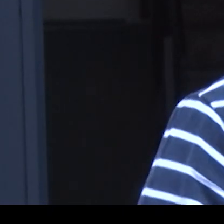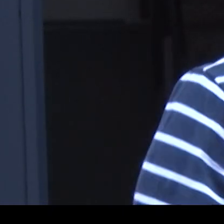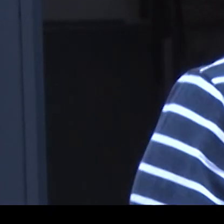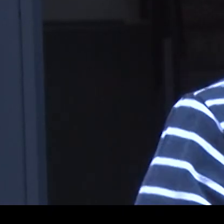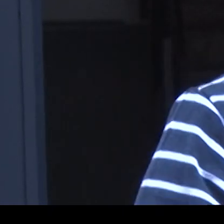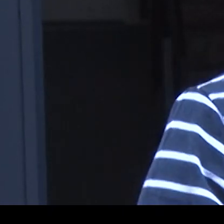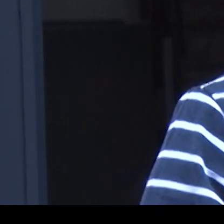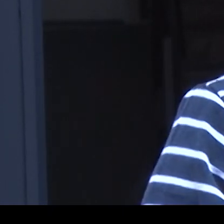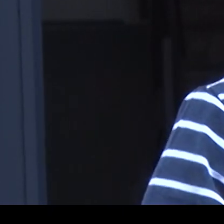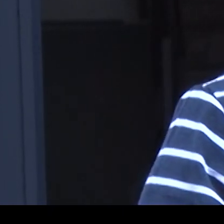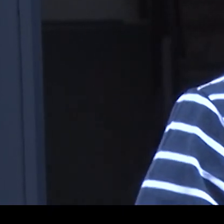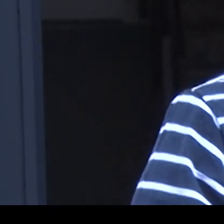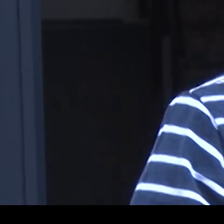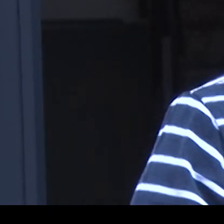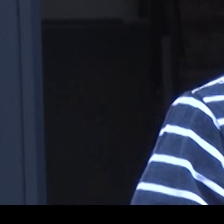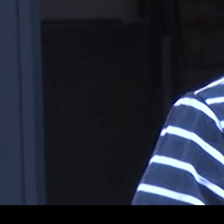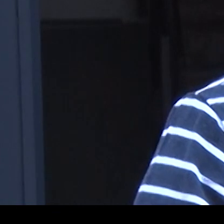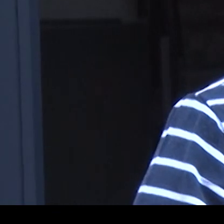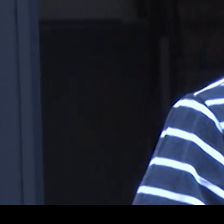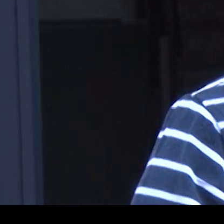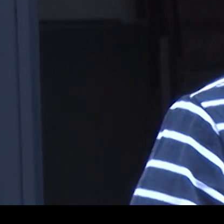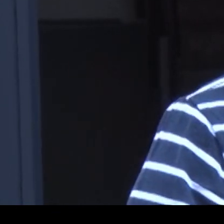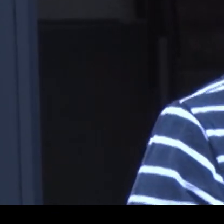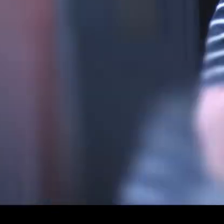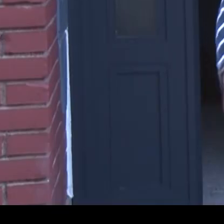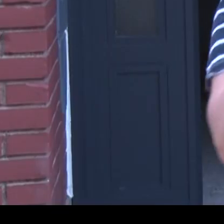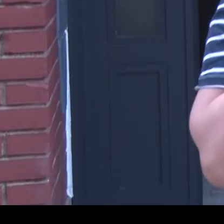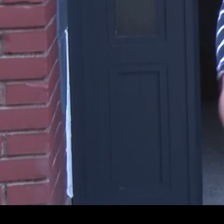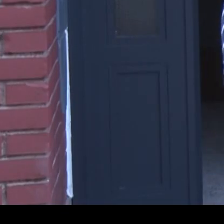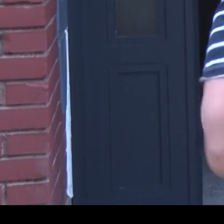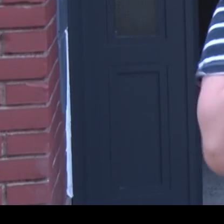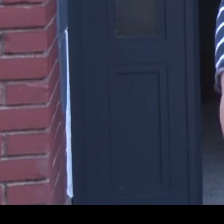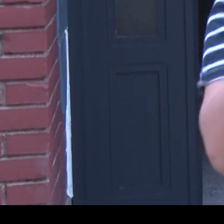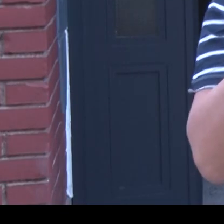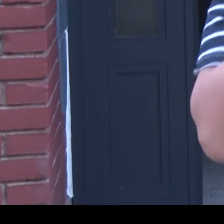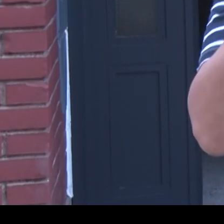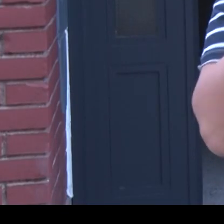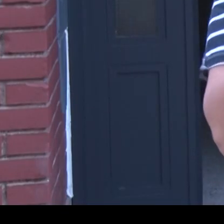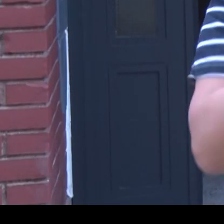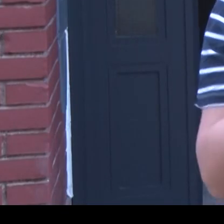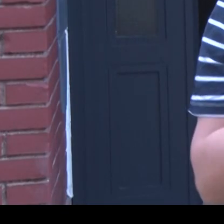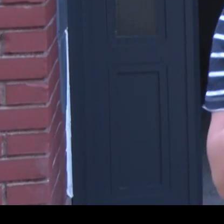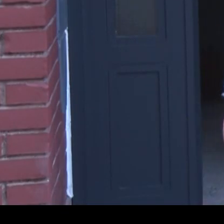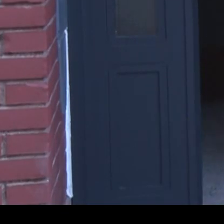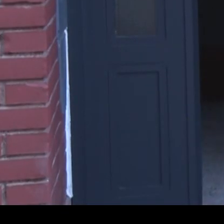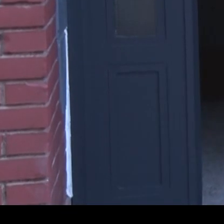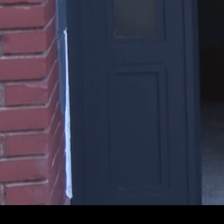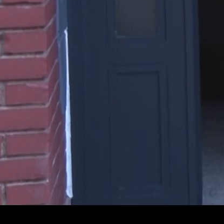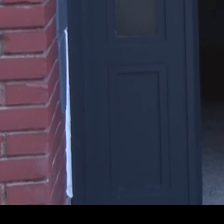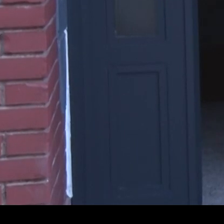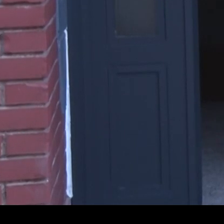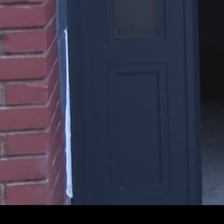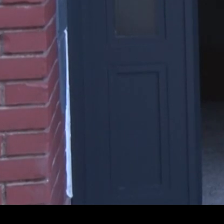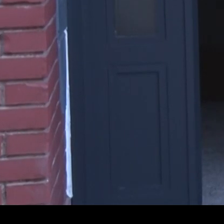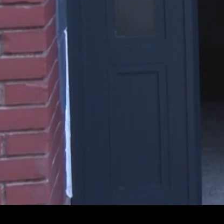diskriminim i madhë kur fëmija nuk e din shkrimin edhe leximin. Është me rëndësi, unë ku mëllë të vetë në